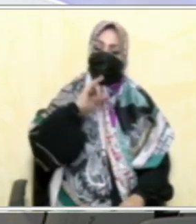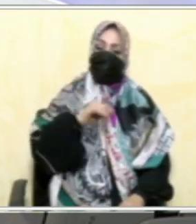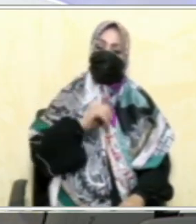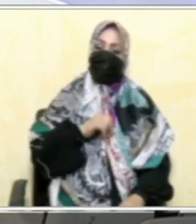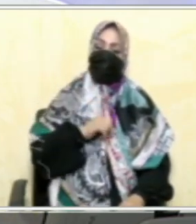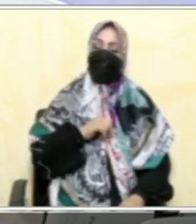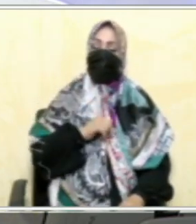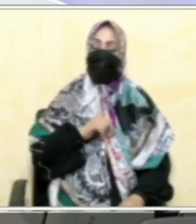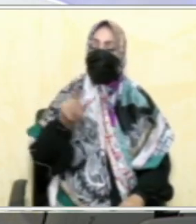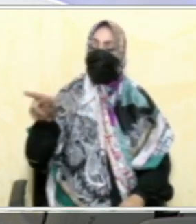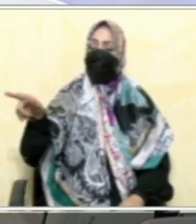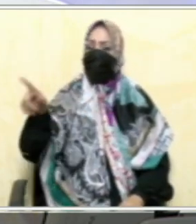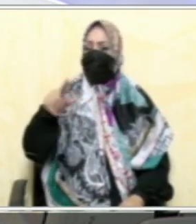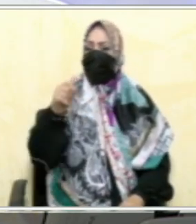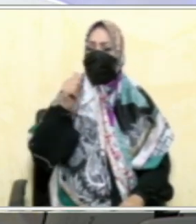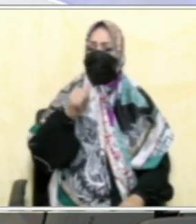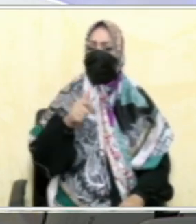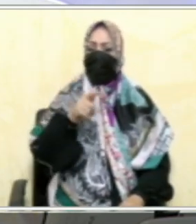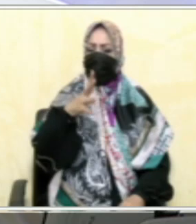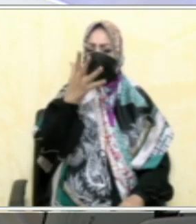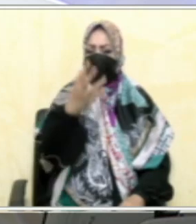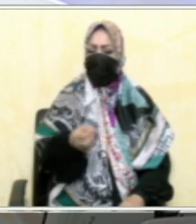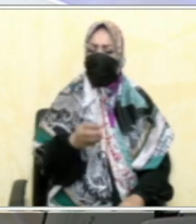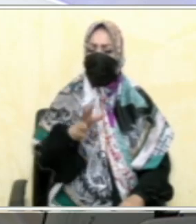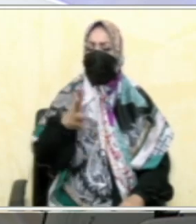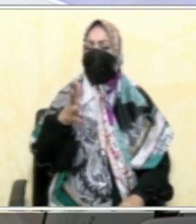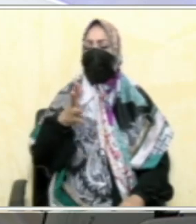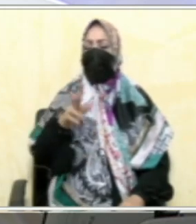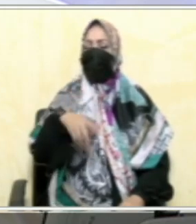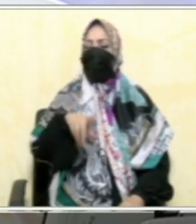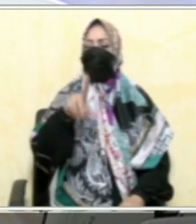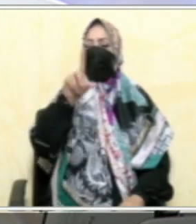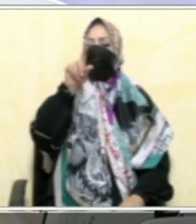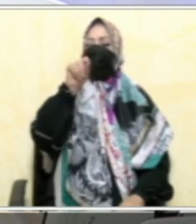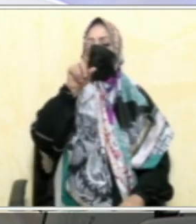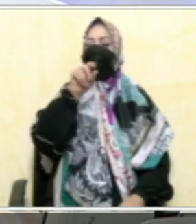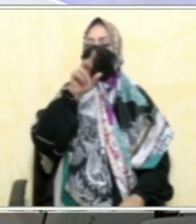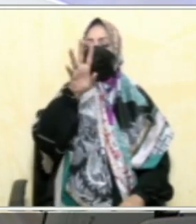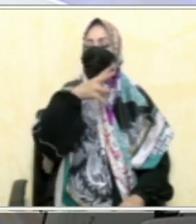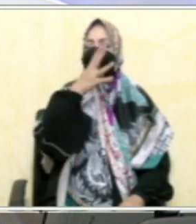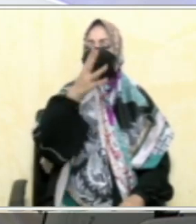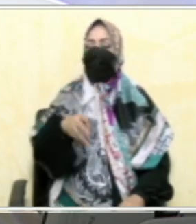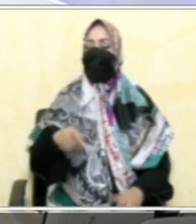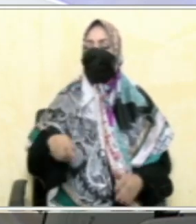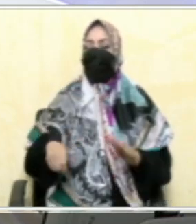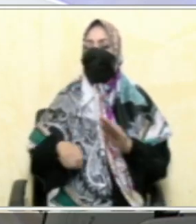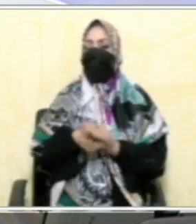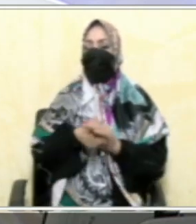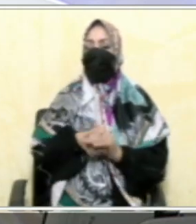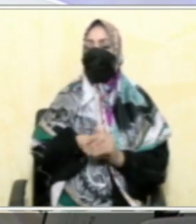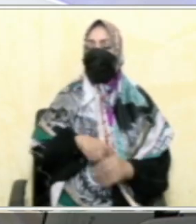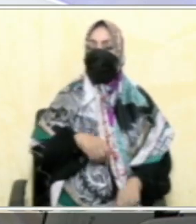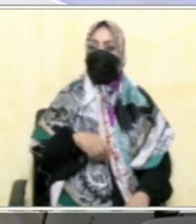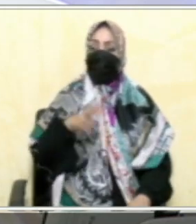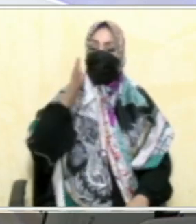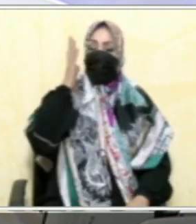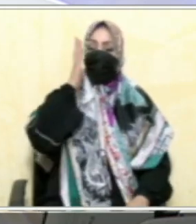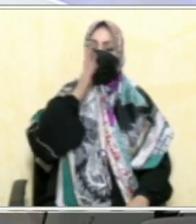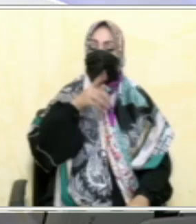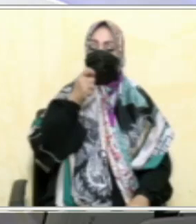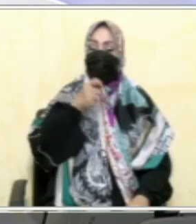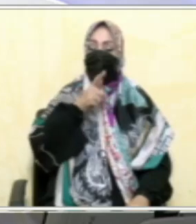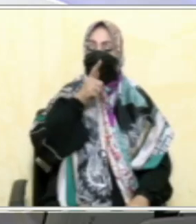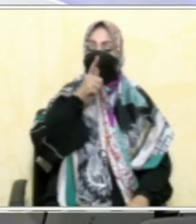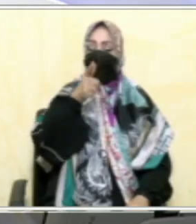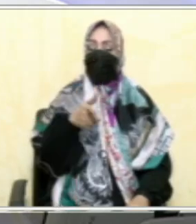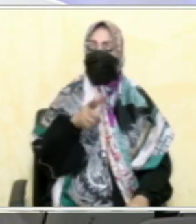واحد. النبي صلى الله عليه وسلم يقول: من غش فليس منا. رقم اثنين، مكر وخداع، فهذا